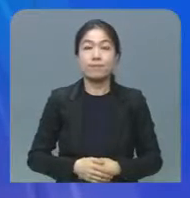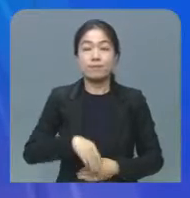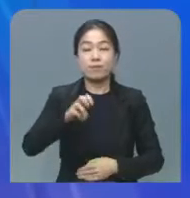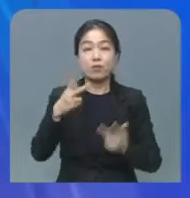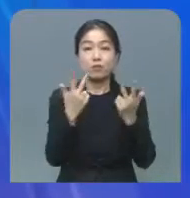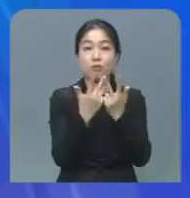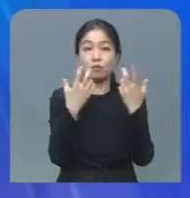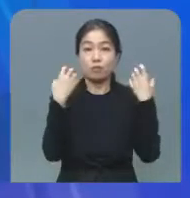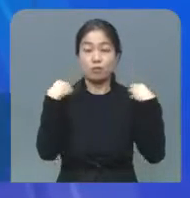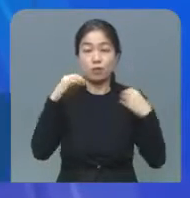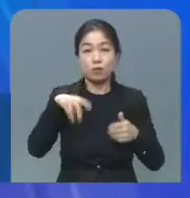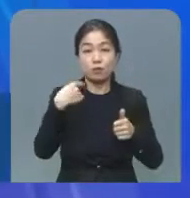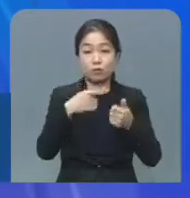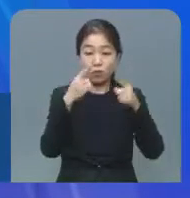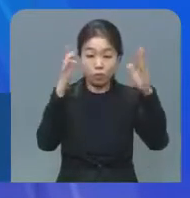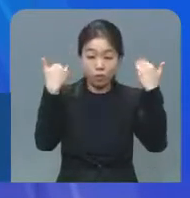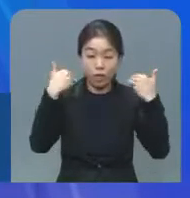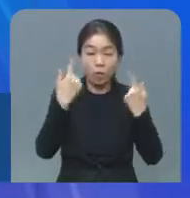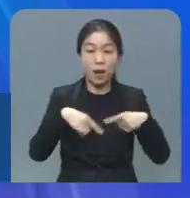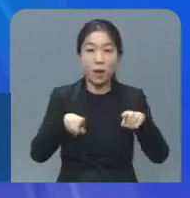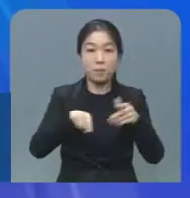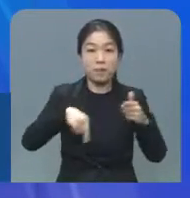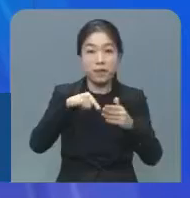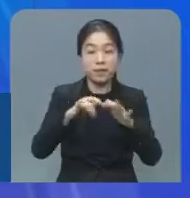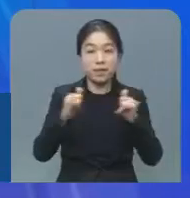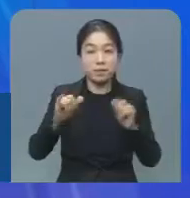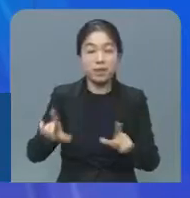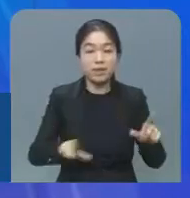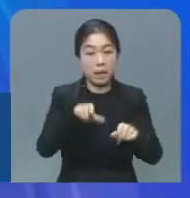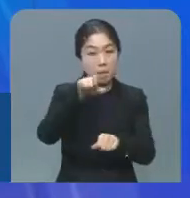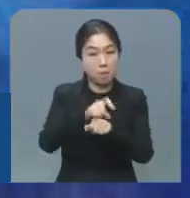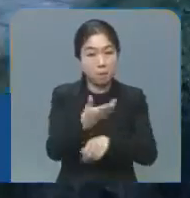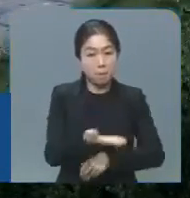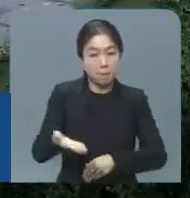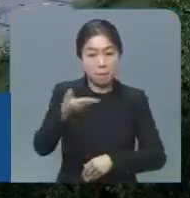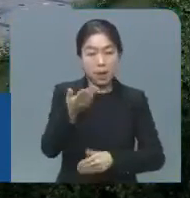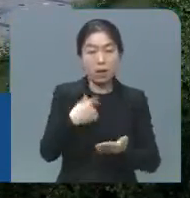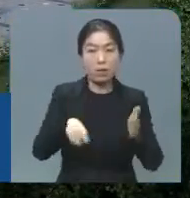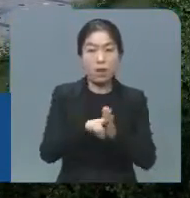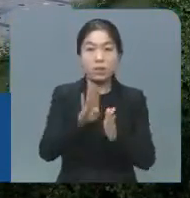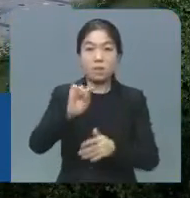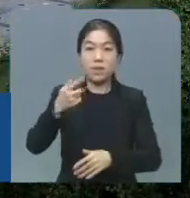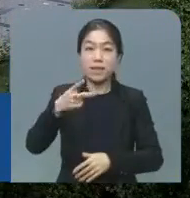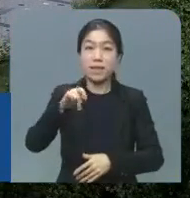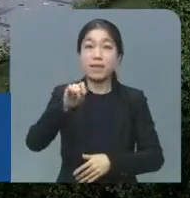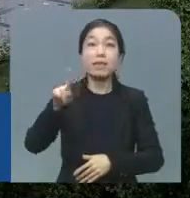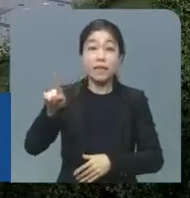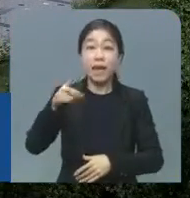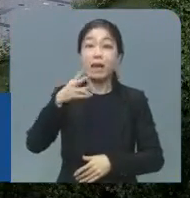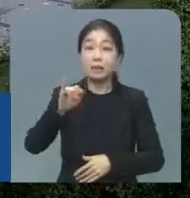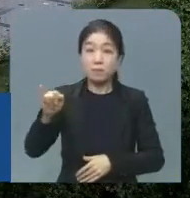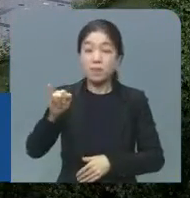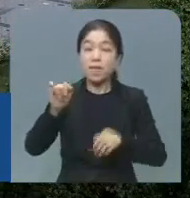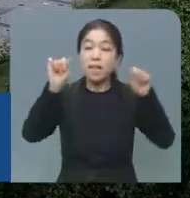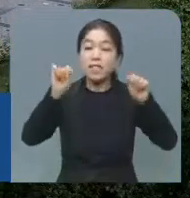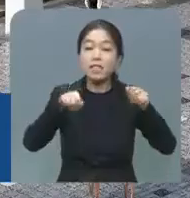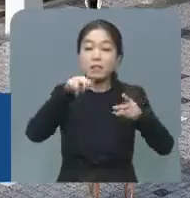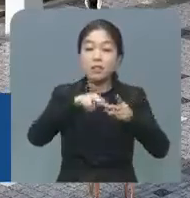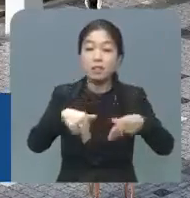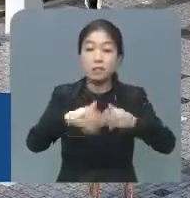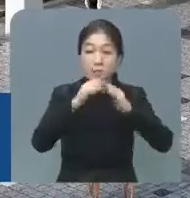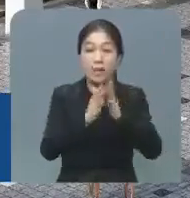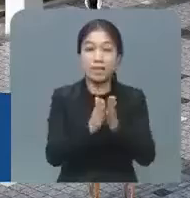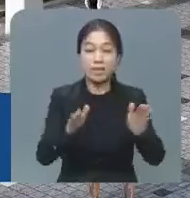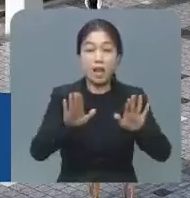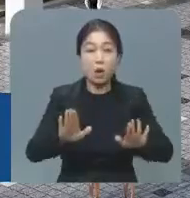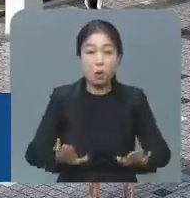광주 북구청 의 광주교육대학교 에 지역 주민들의 삶의 질 향상을 위한 반다 b 복합 체육센터 건립 에 나섭니다 북구는